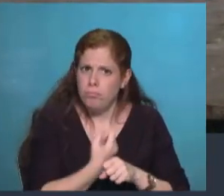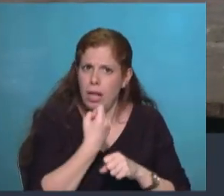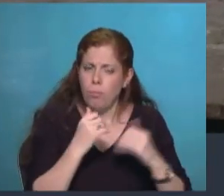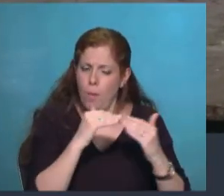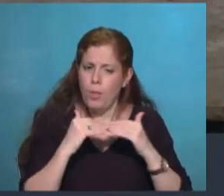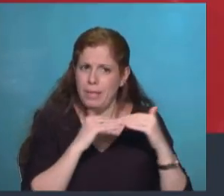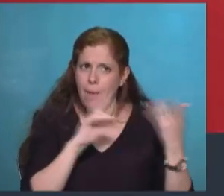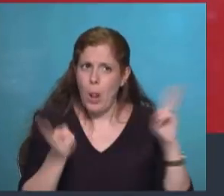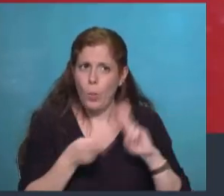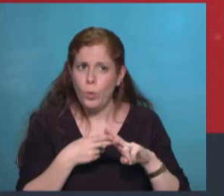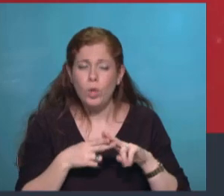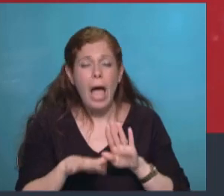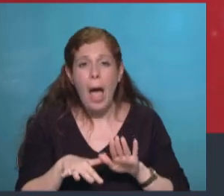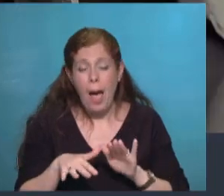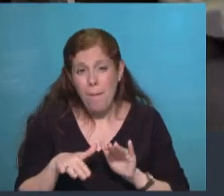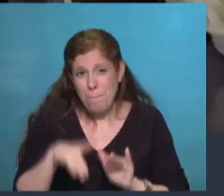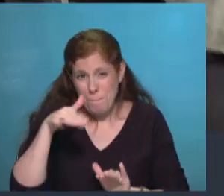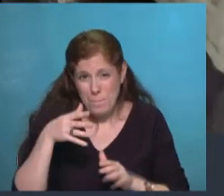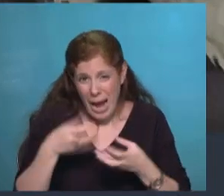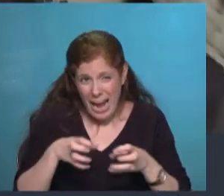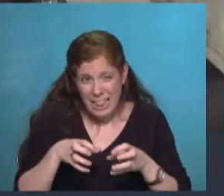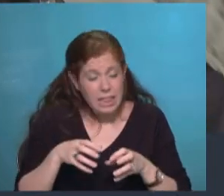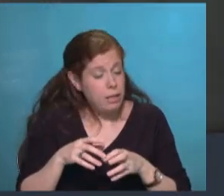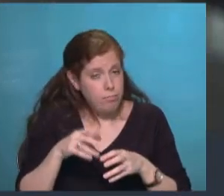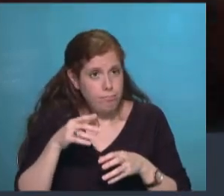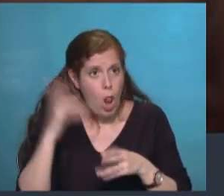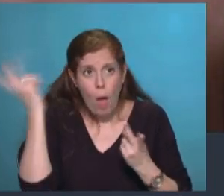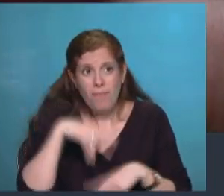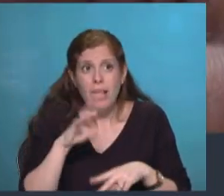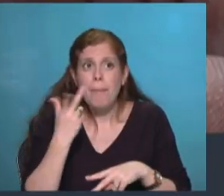בינלאומיות. המגדלים לא מבינים מדוע יש מי שחושבים